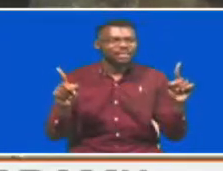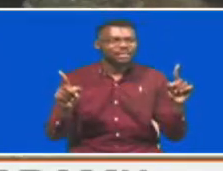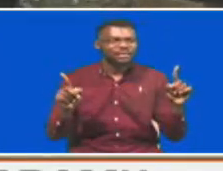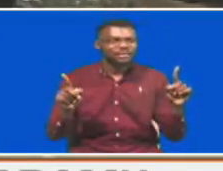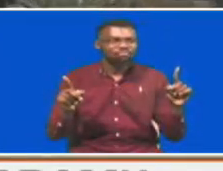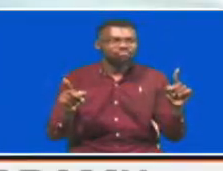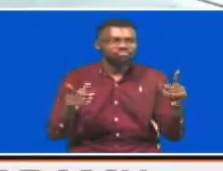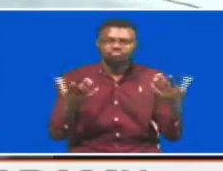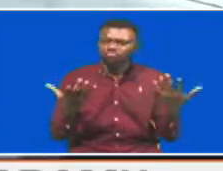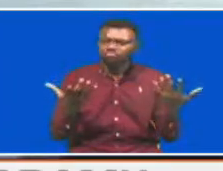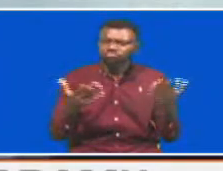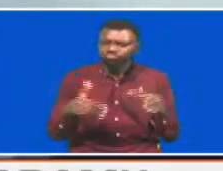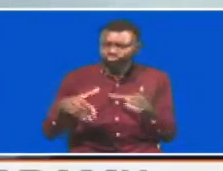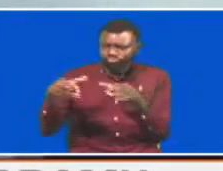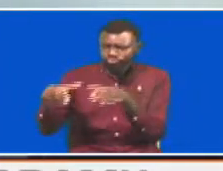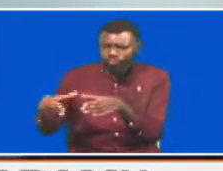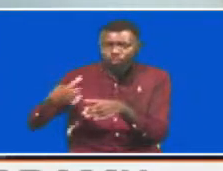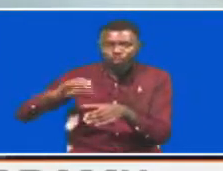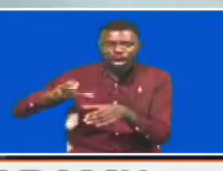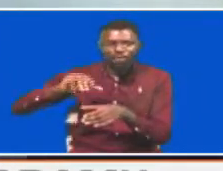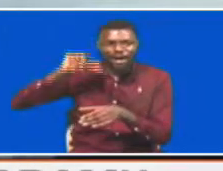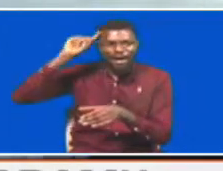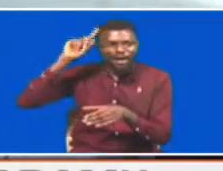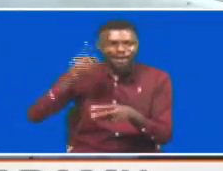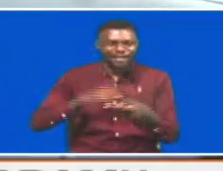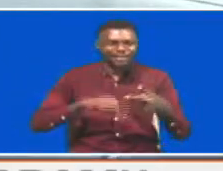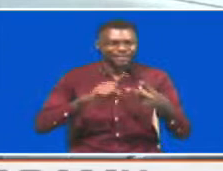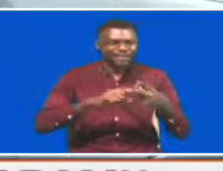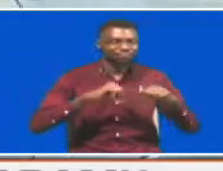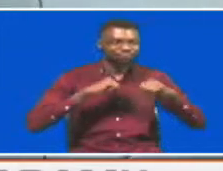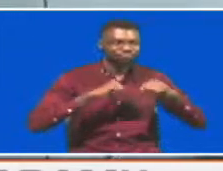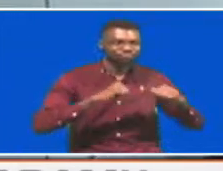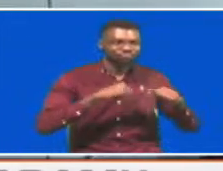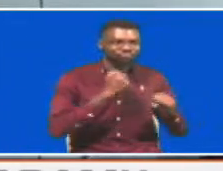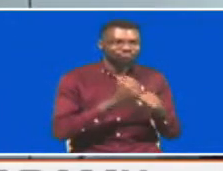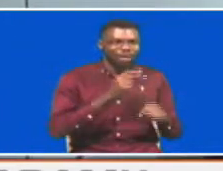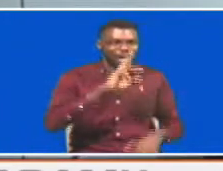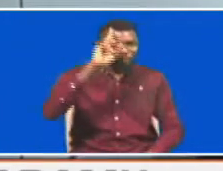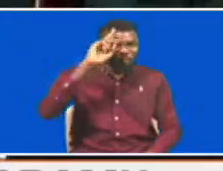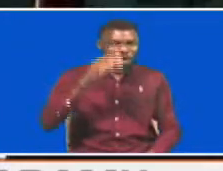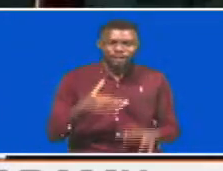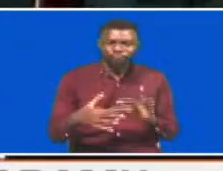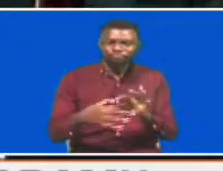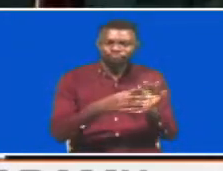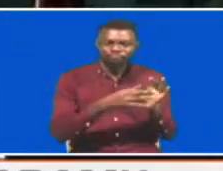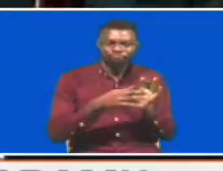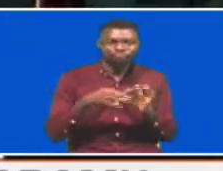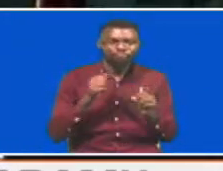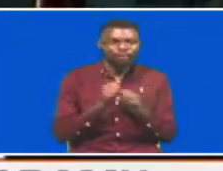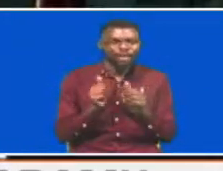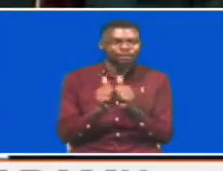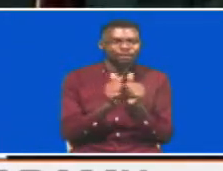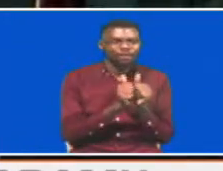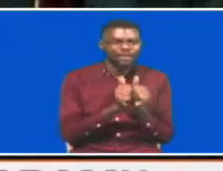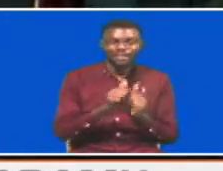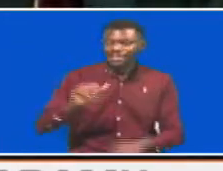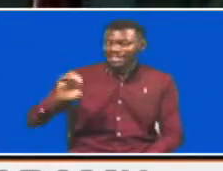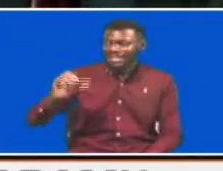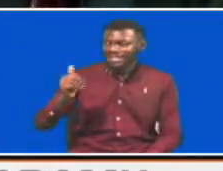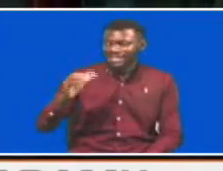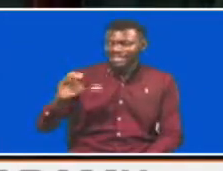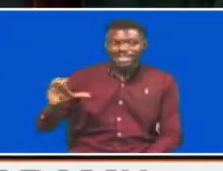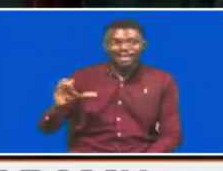niaba ya maafisa wakuu wa kaunti na maafisa wakuu wa polisi serikalini. The Ethics and Anti-Corruption Commission